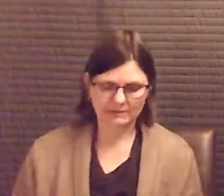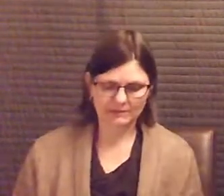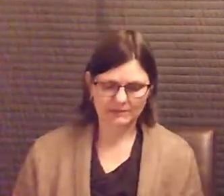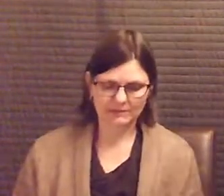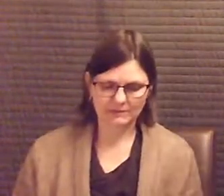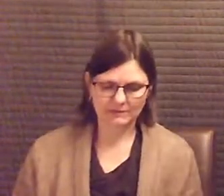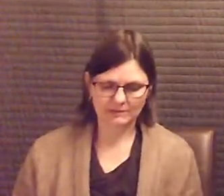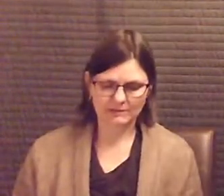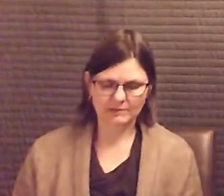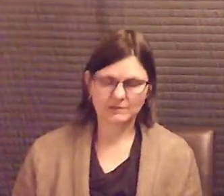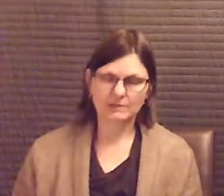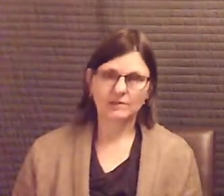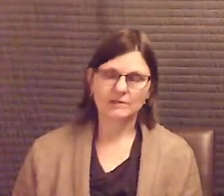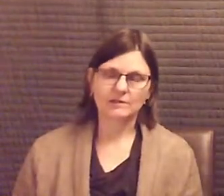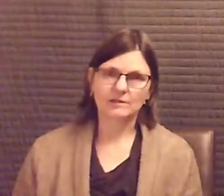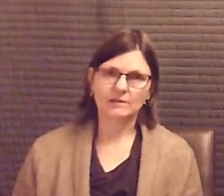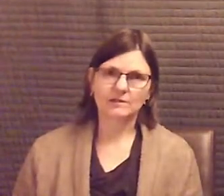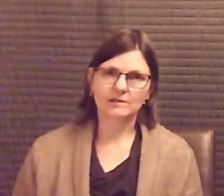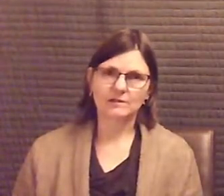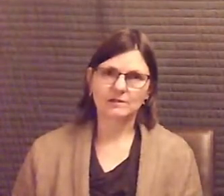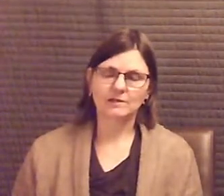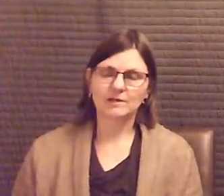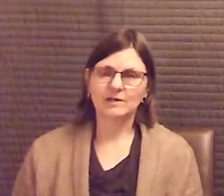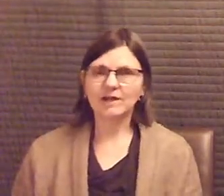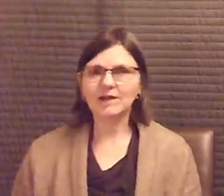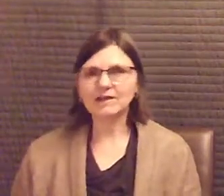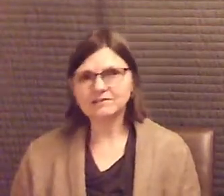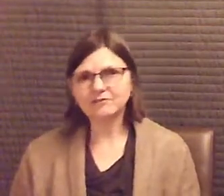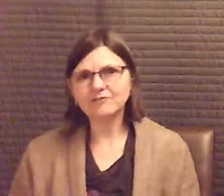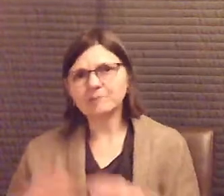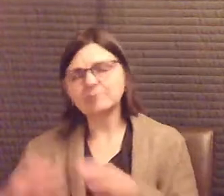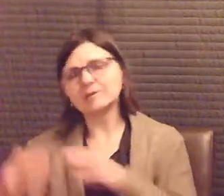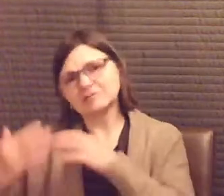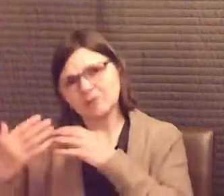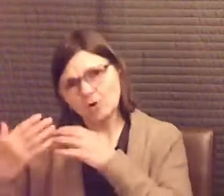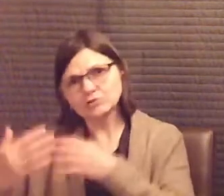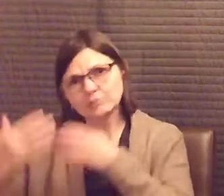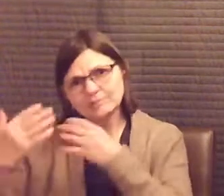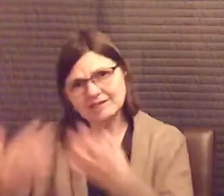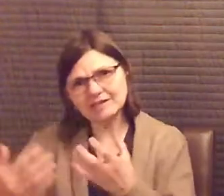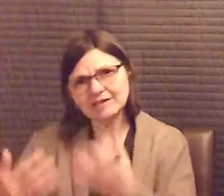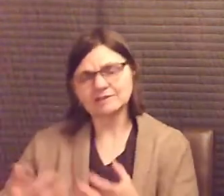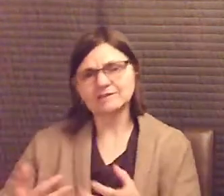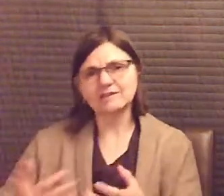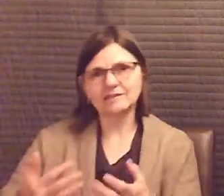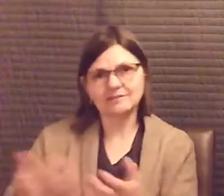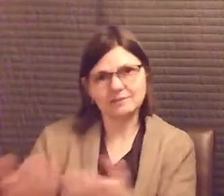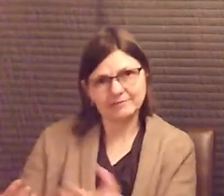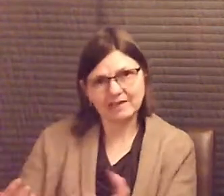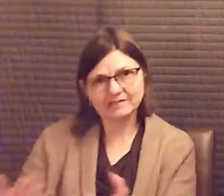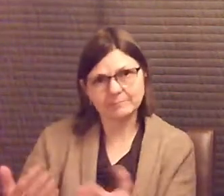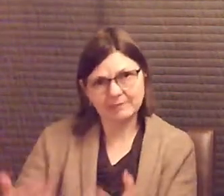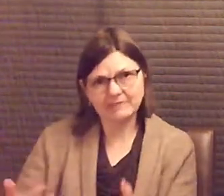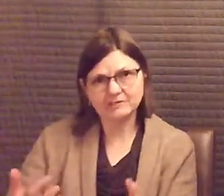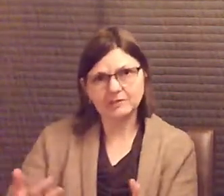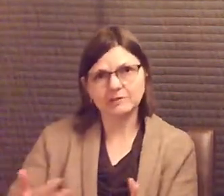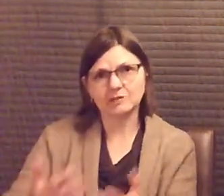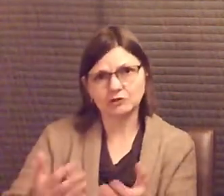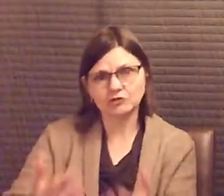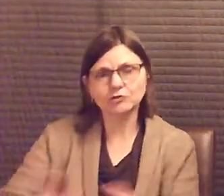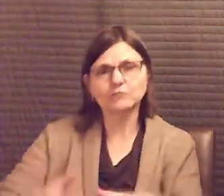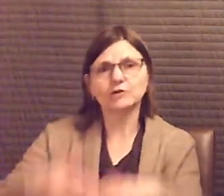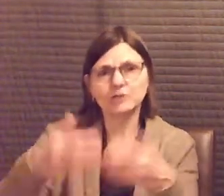doen student ik had to do in de live en ze verwerpen ook de bediening die die deze mensen